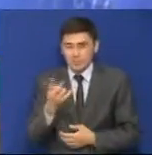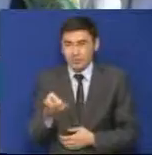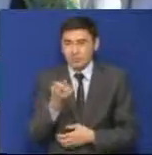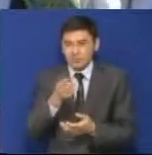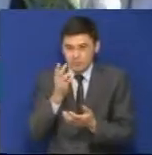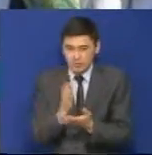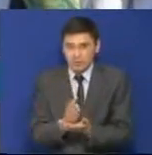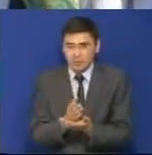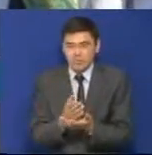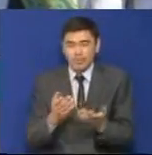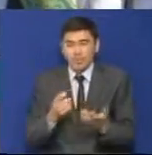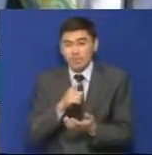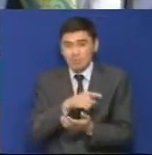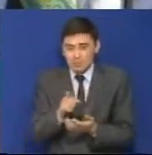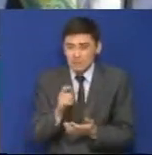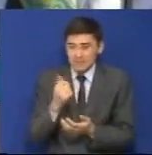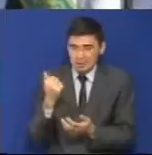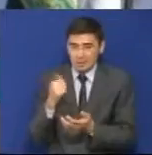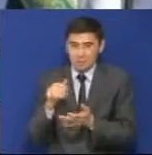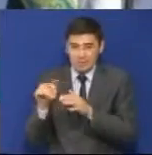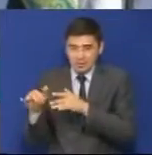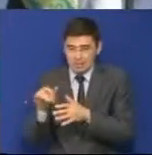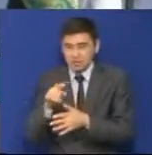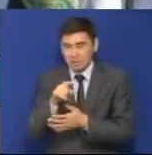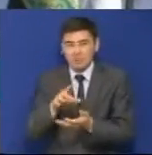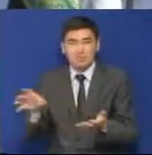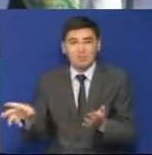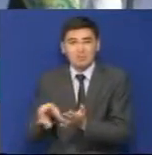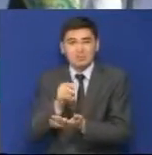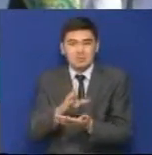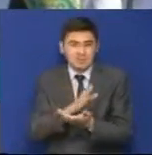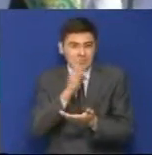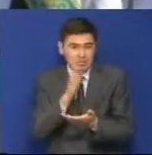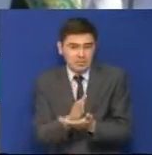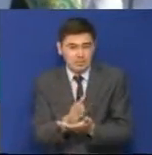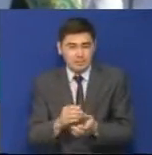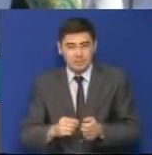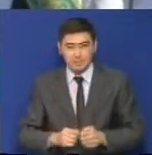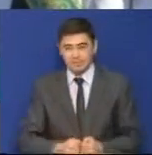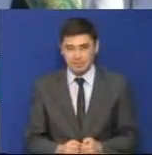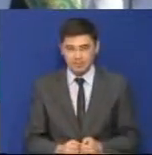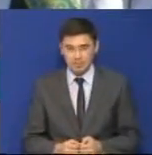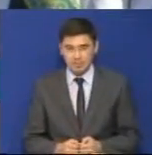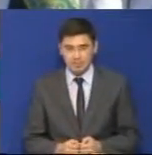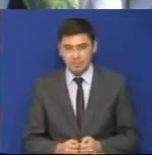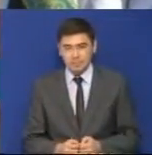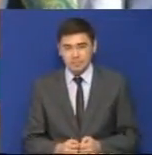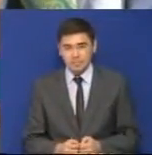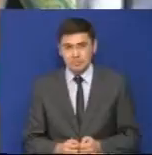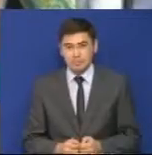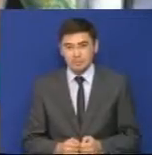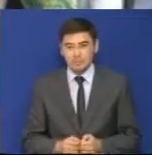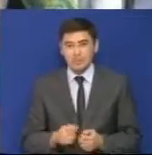Сіздердің ағаларыңыздың жолы ерлігі бөлекше. Солардың ізін жалғап келе